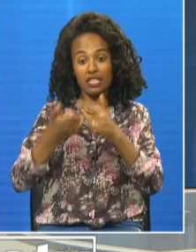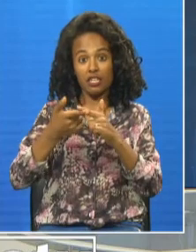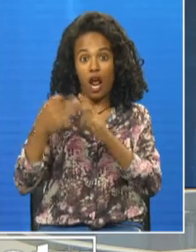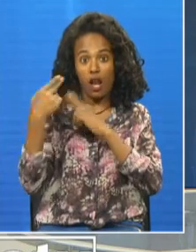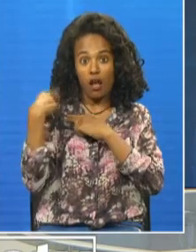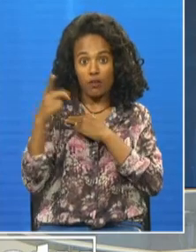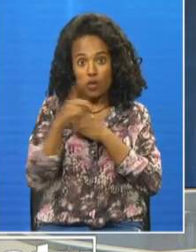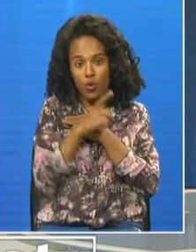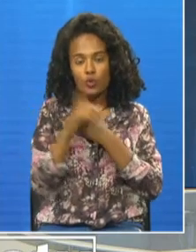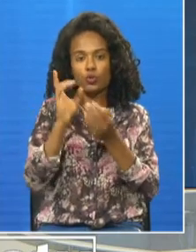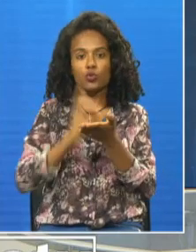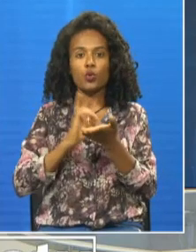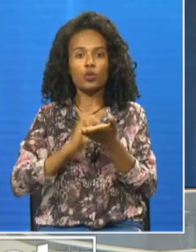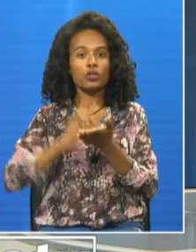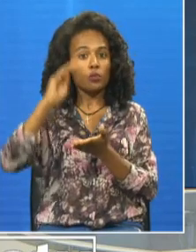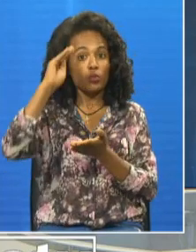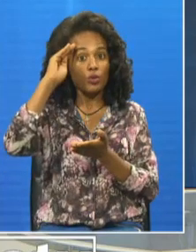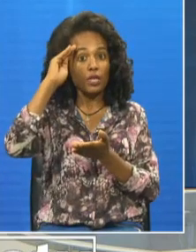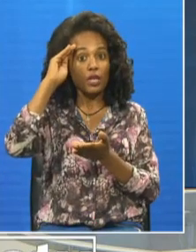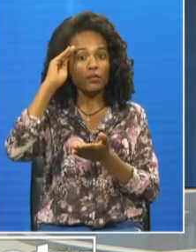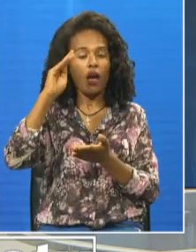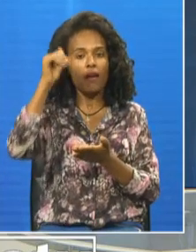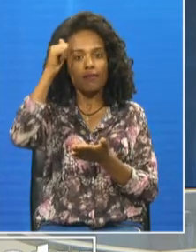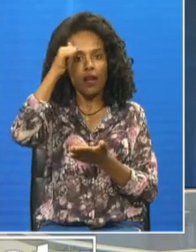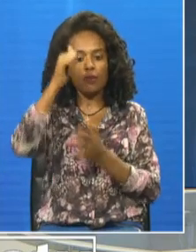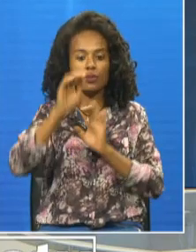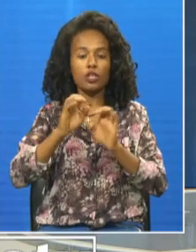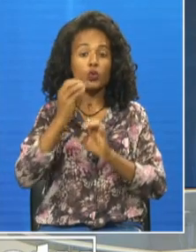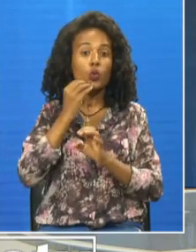ታይተዋል። ከዚያ በተጨማሪ ማለት ወደ